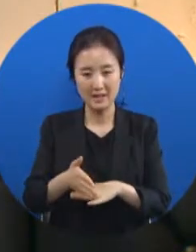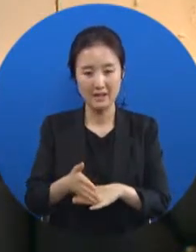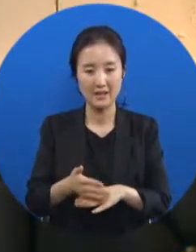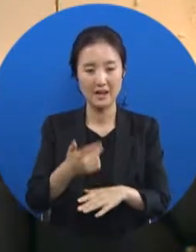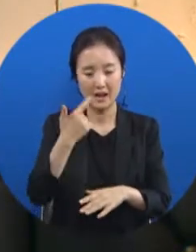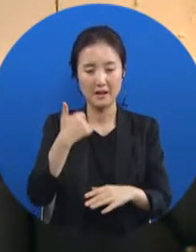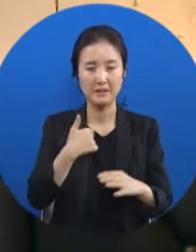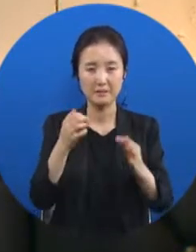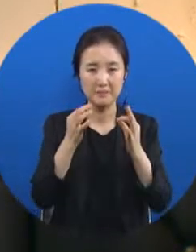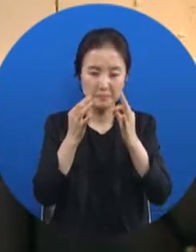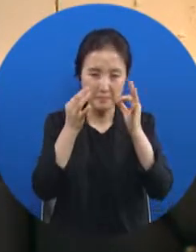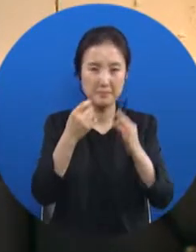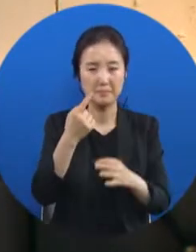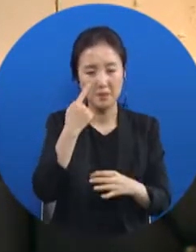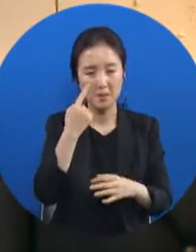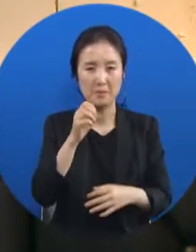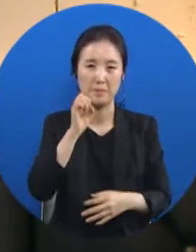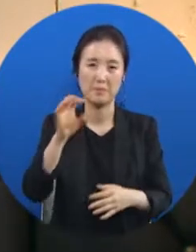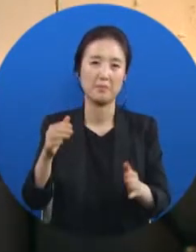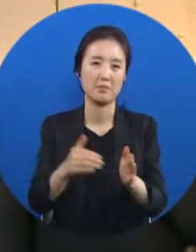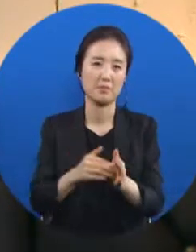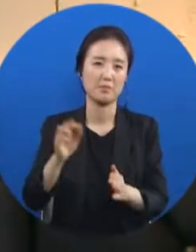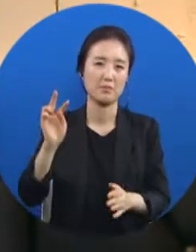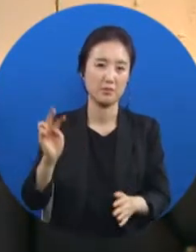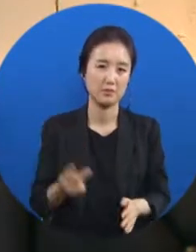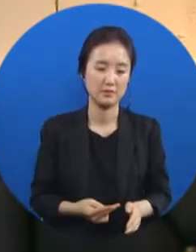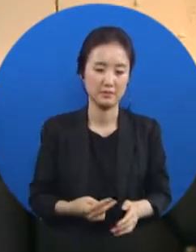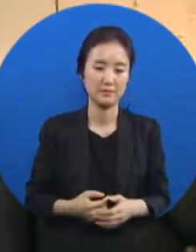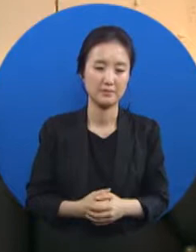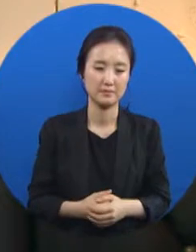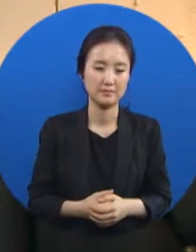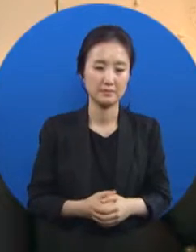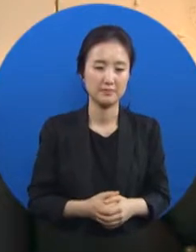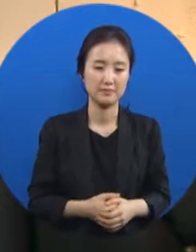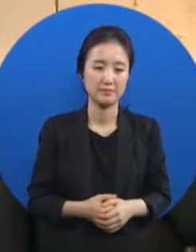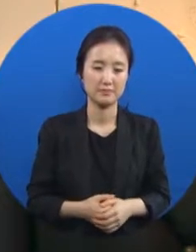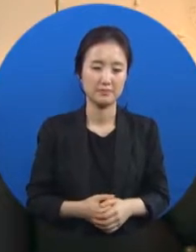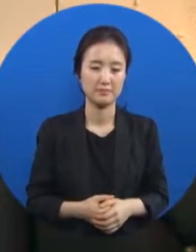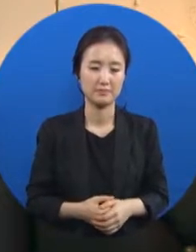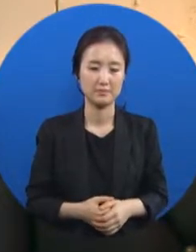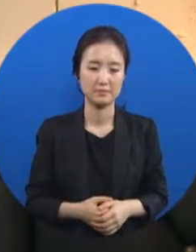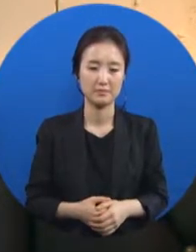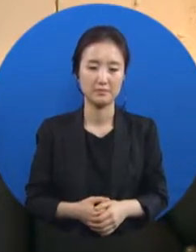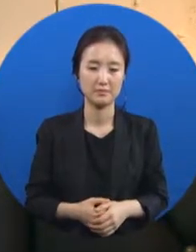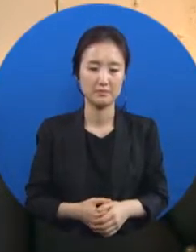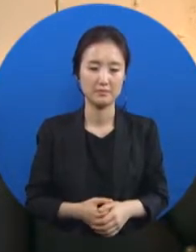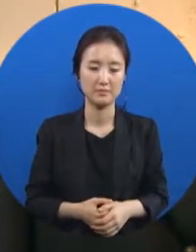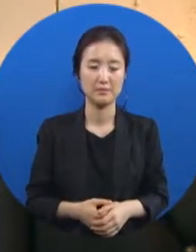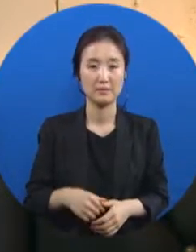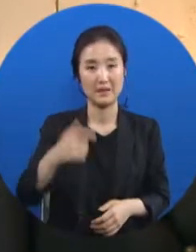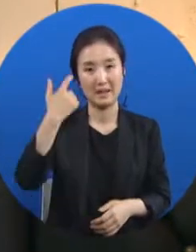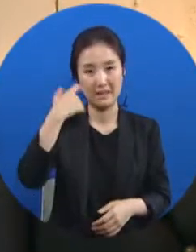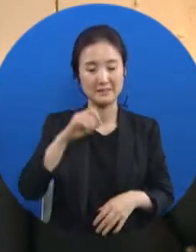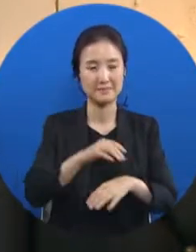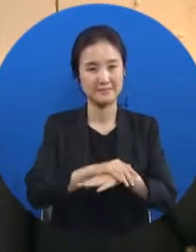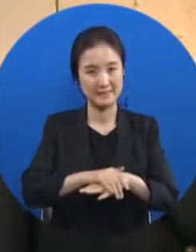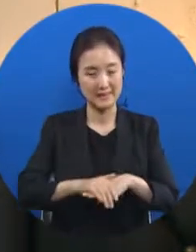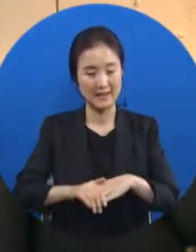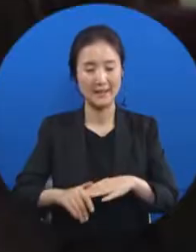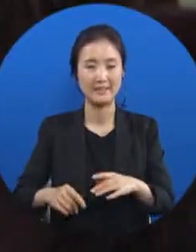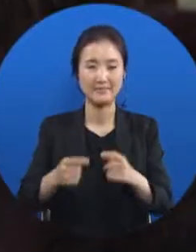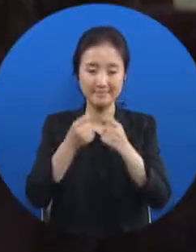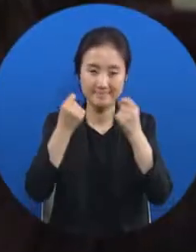안 그럴게. 예. 아빠 사랑해. 그럼 또 하고 나오고. 왜? 아침에 자라고 나와야 하루가 행복하잖아요. 그